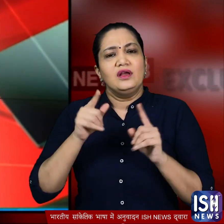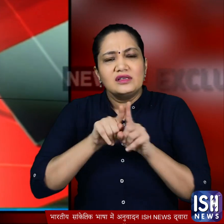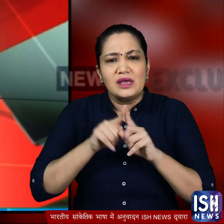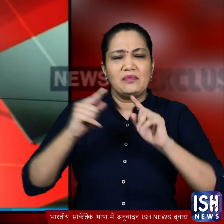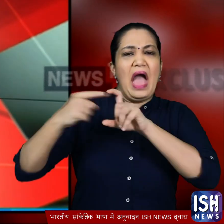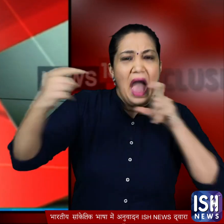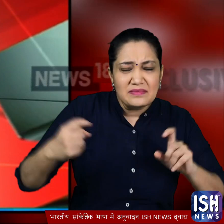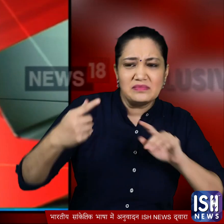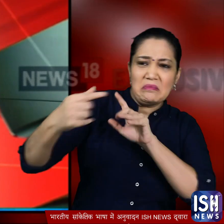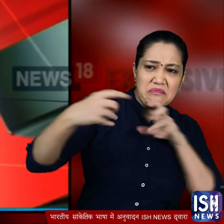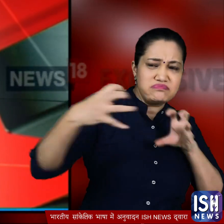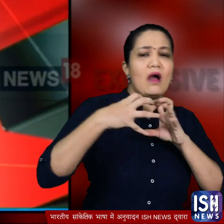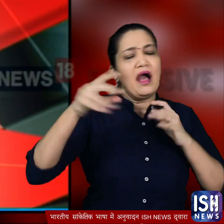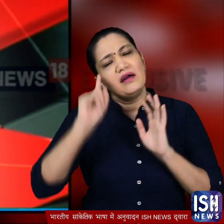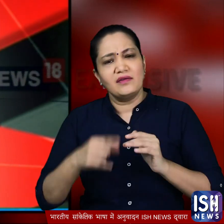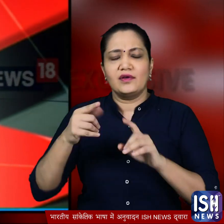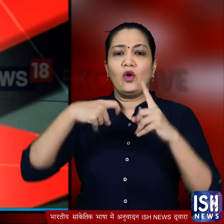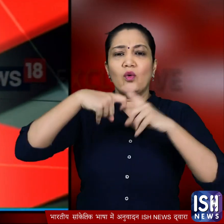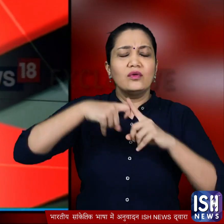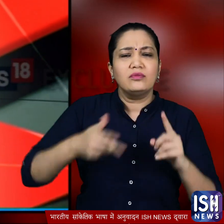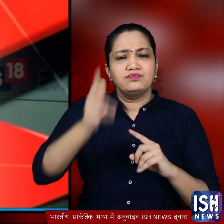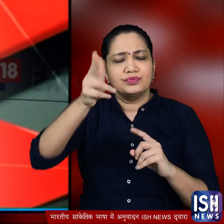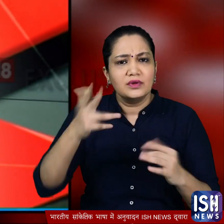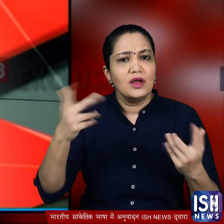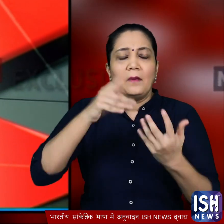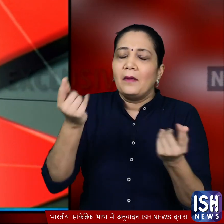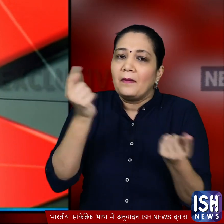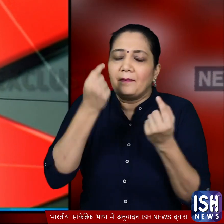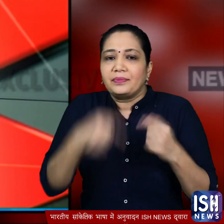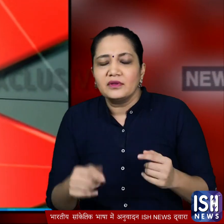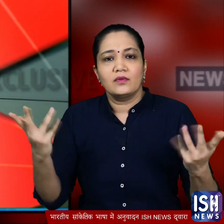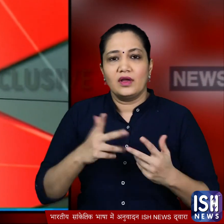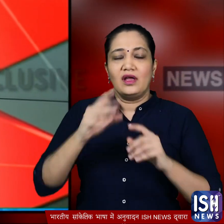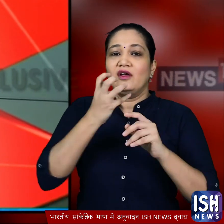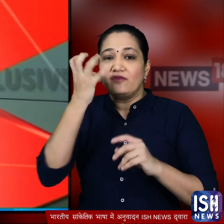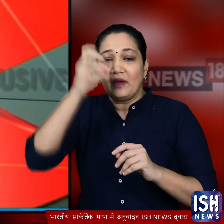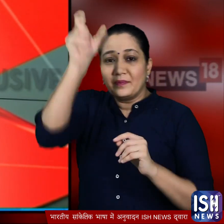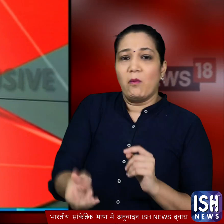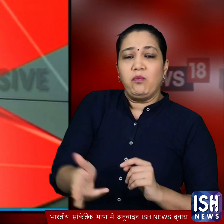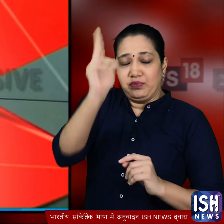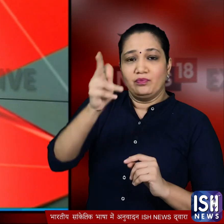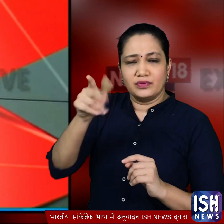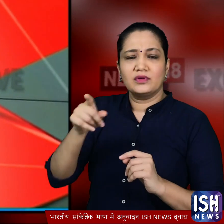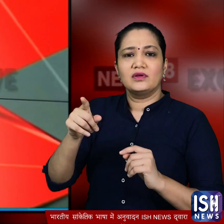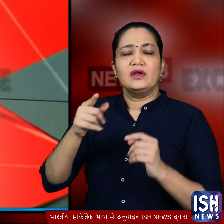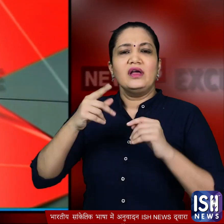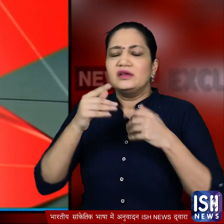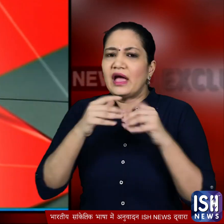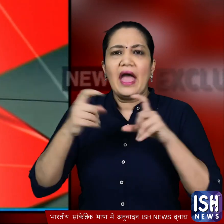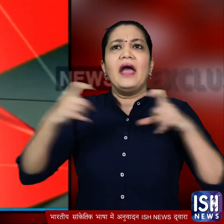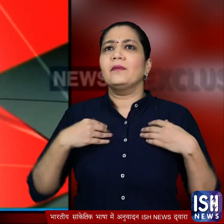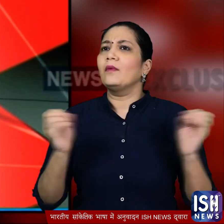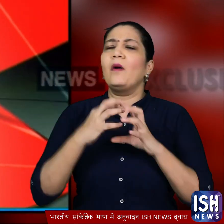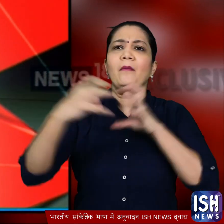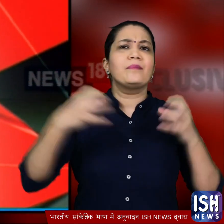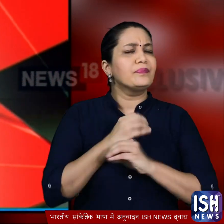किसी रंजिश की वजह से ही होता। लेकिन कोटा में गोलीबारी का पेच उलझ गया, क्योंकि जिस फल कारोबारी पर गोलियां चलाई गईं उसने किसी से दुश्मनी